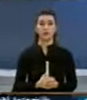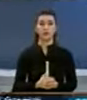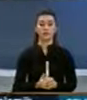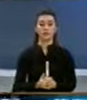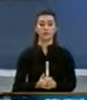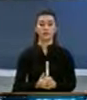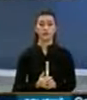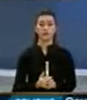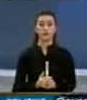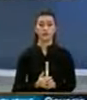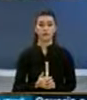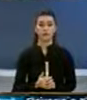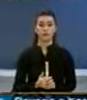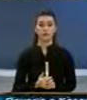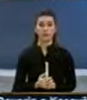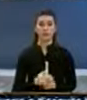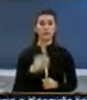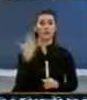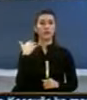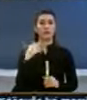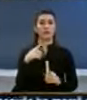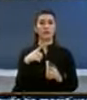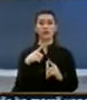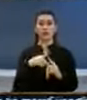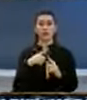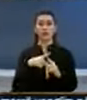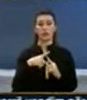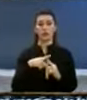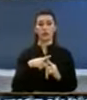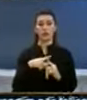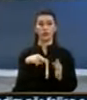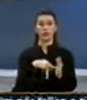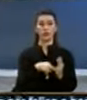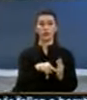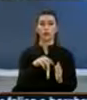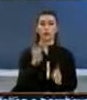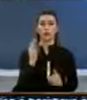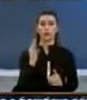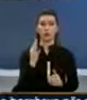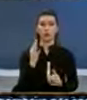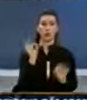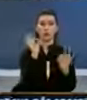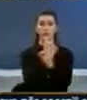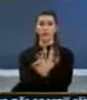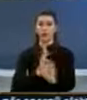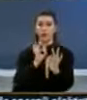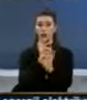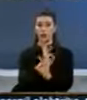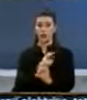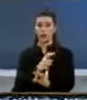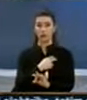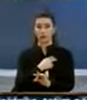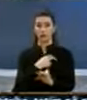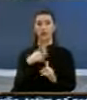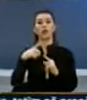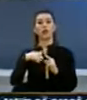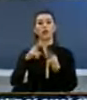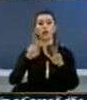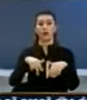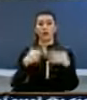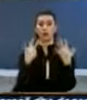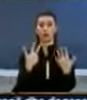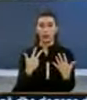Ndërsa pacemaker në tetor, në vitit kalum, po ju them që dhe në tetor vitit kalum nuk është bërës asnjë, në tetorin bo 8, në fund